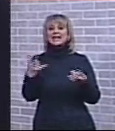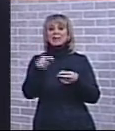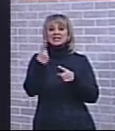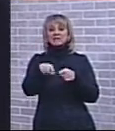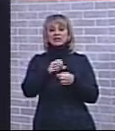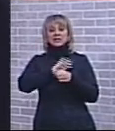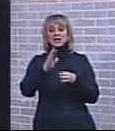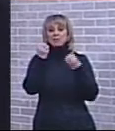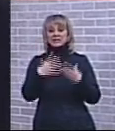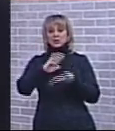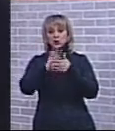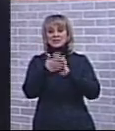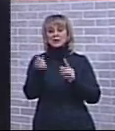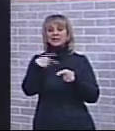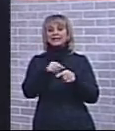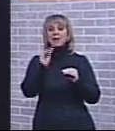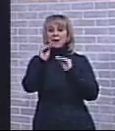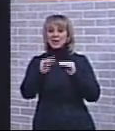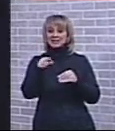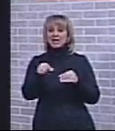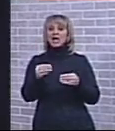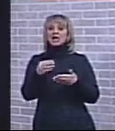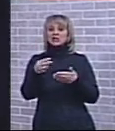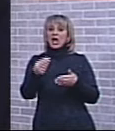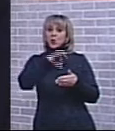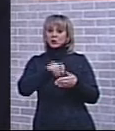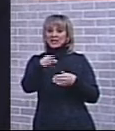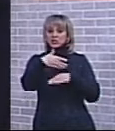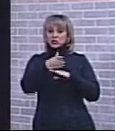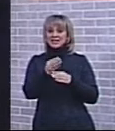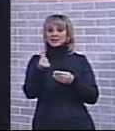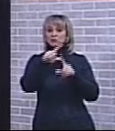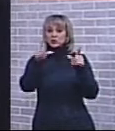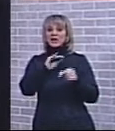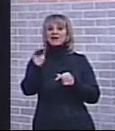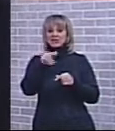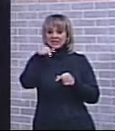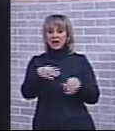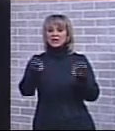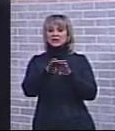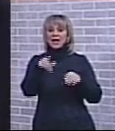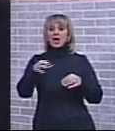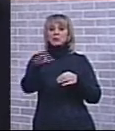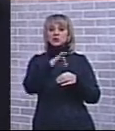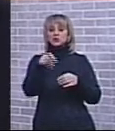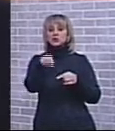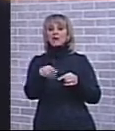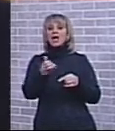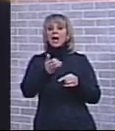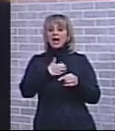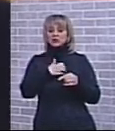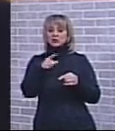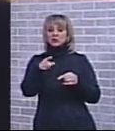в этих непростых условиях для пополнения доходной части бюджета как федерального, так и областного.